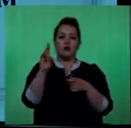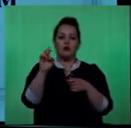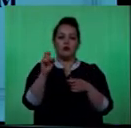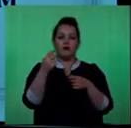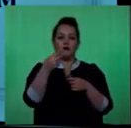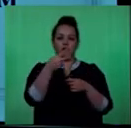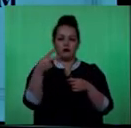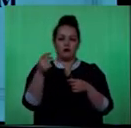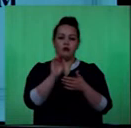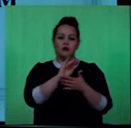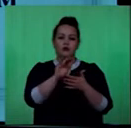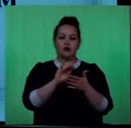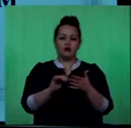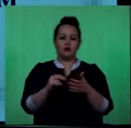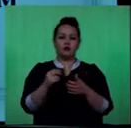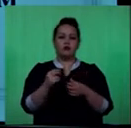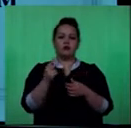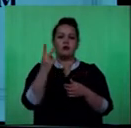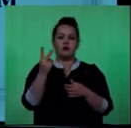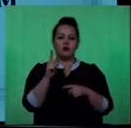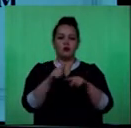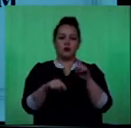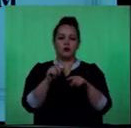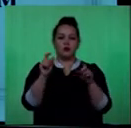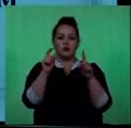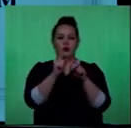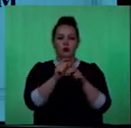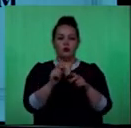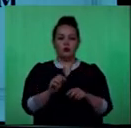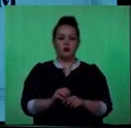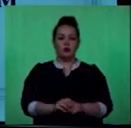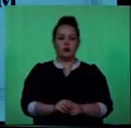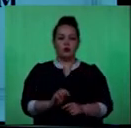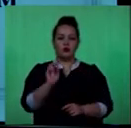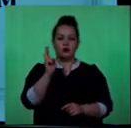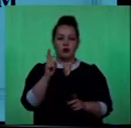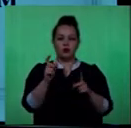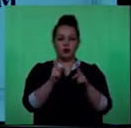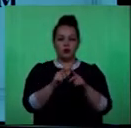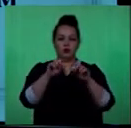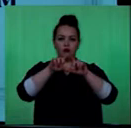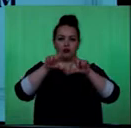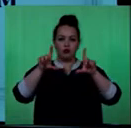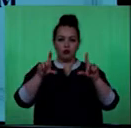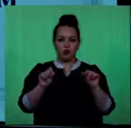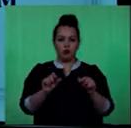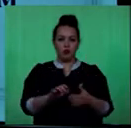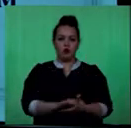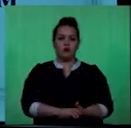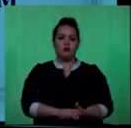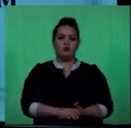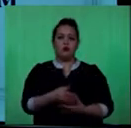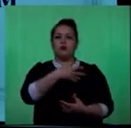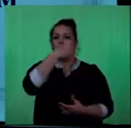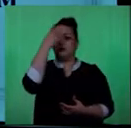строке запишем 2 родственных слово слову школа не